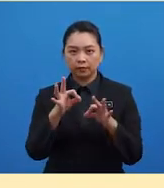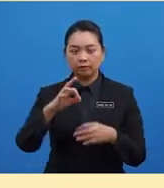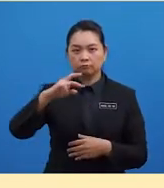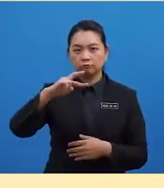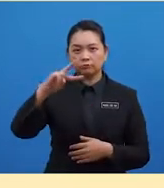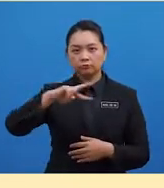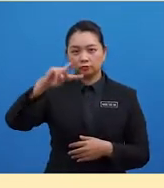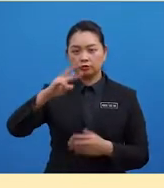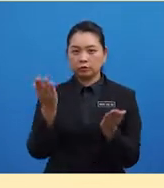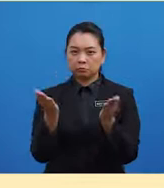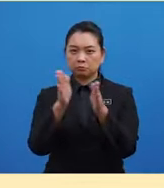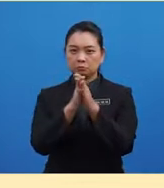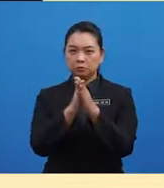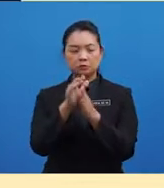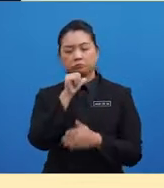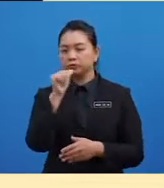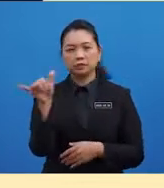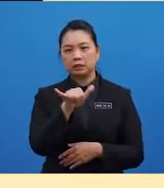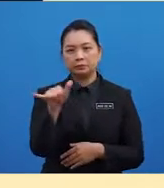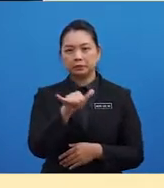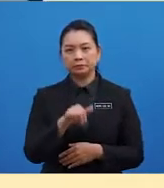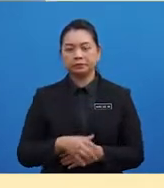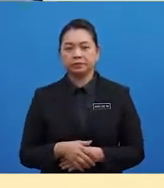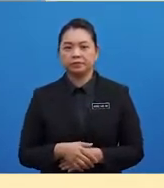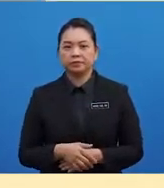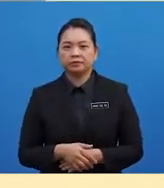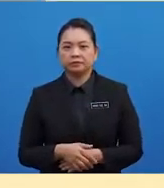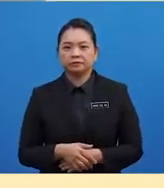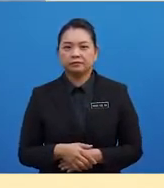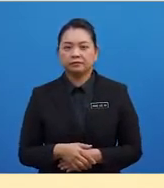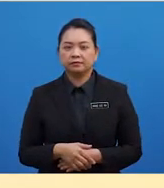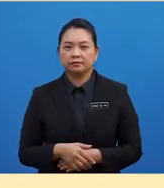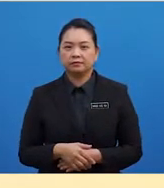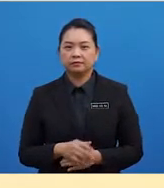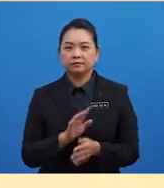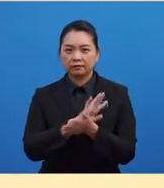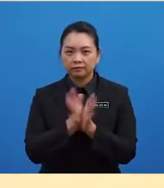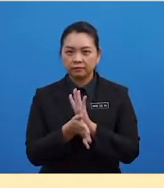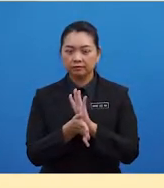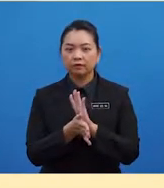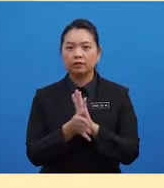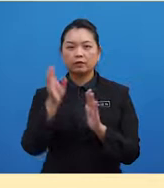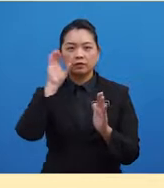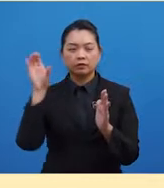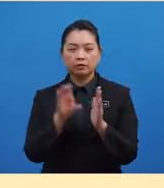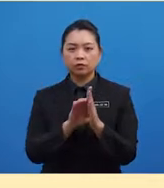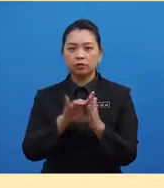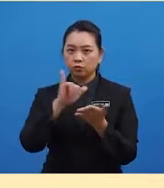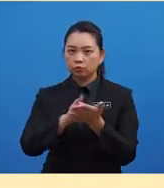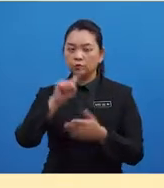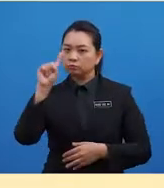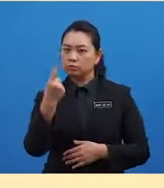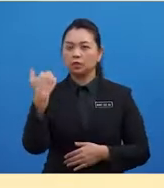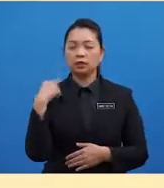putih, kedua-dua bahagian tidak akan bertindih dengan tepat. Oleh itu, gambar ini hanya